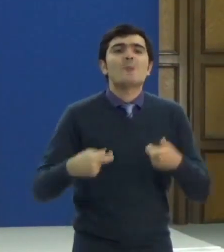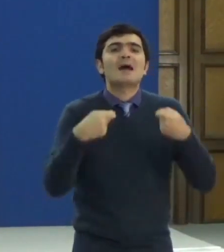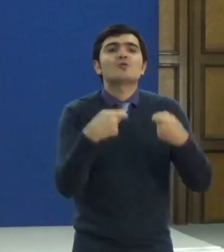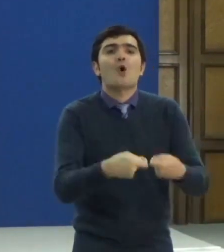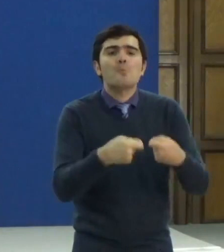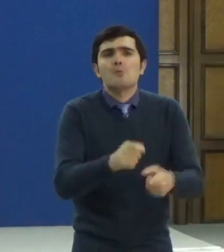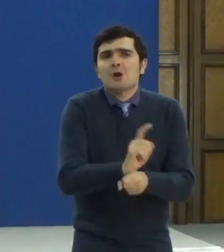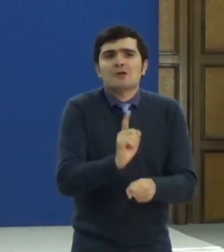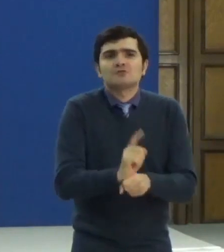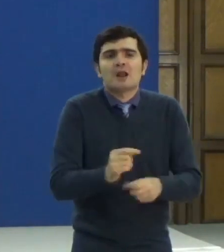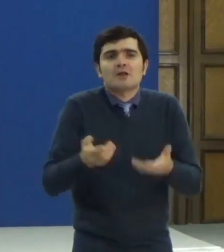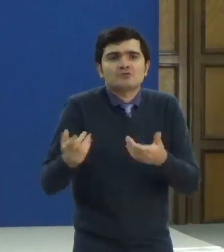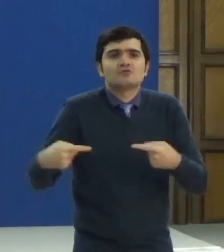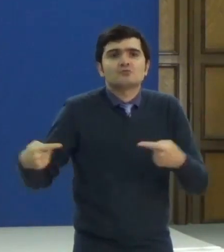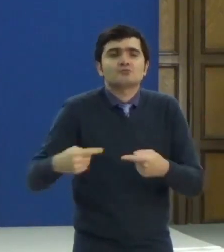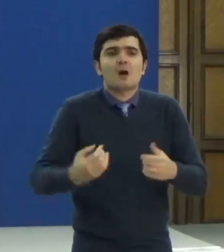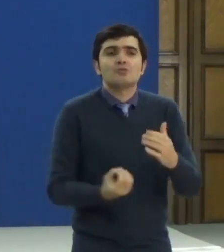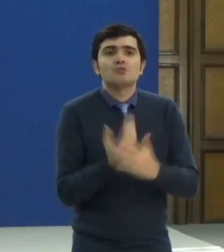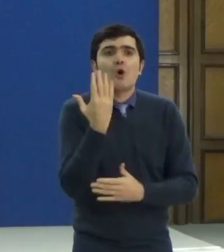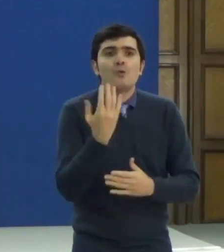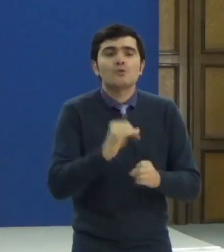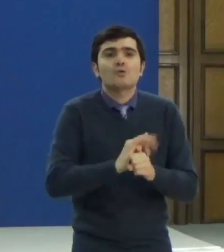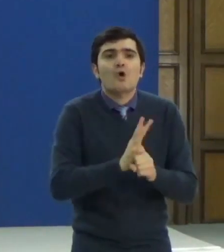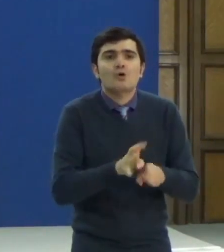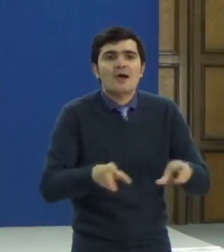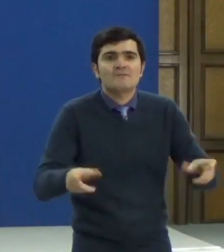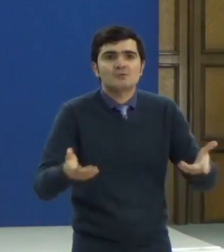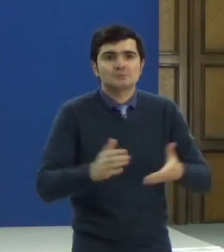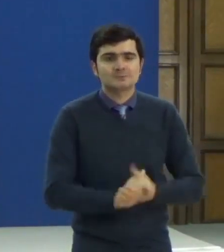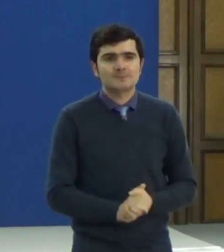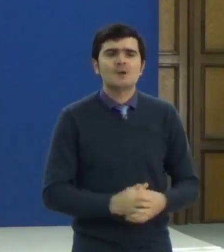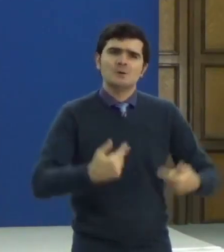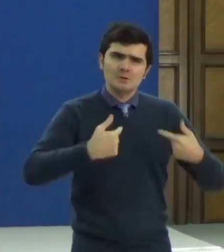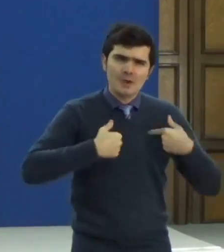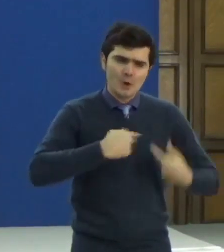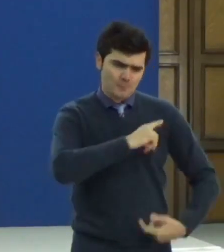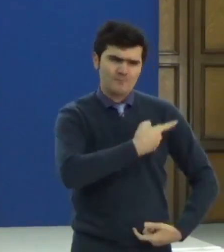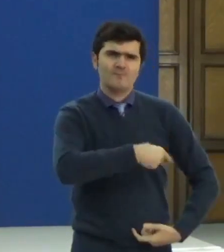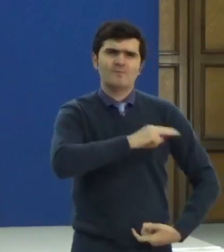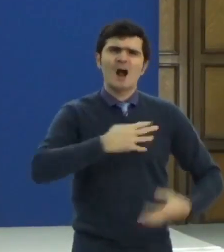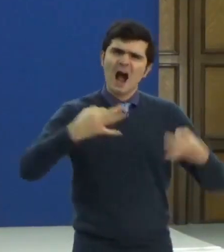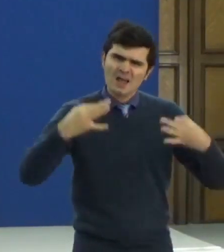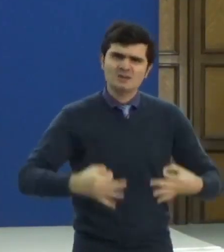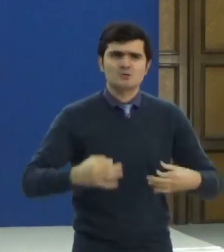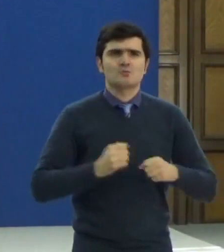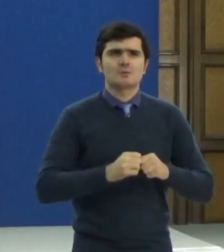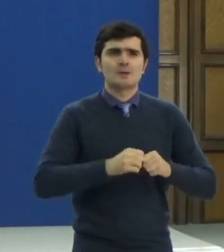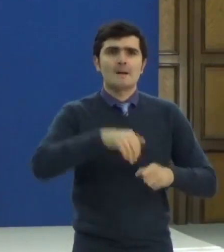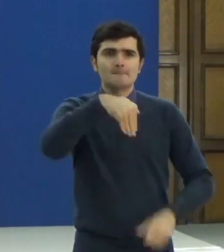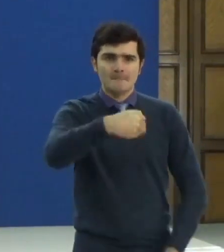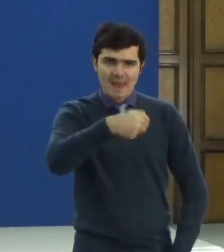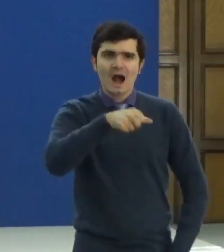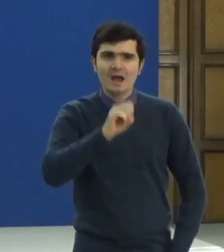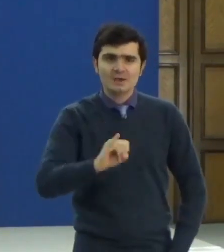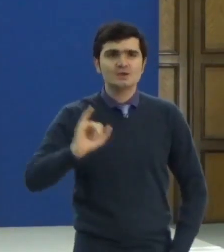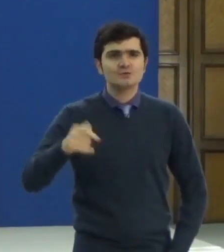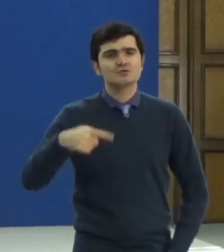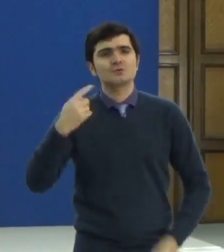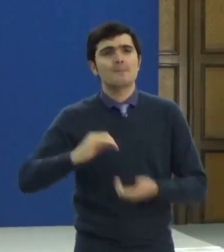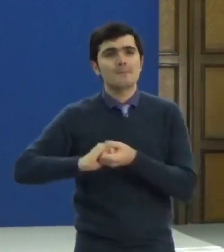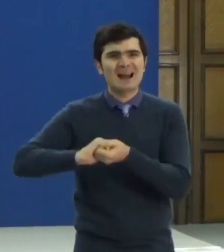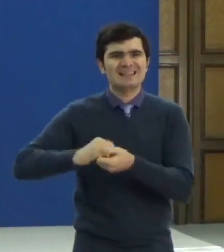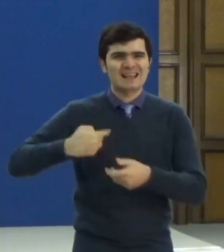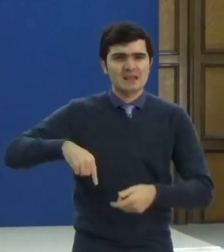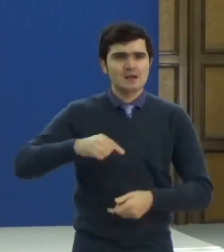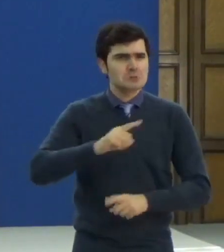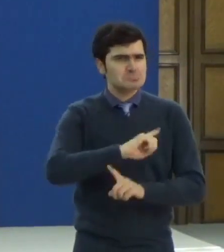de coronavirus. Vă asigur că Ministerul Afacerilor Interne și structurile partenere nu se relaxează